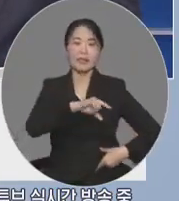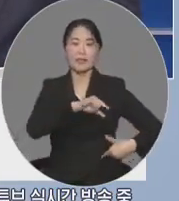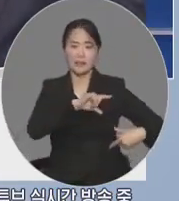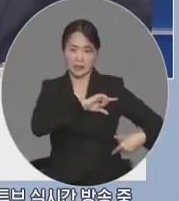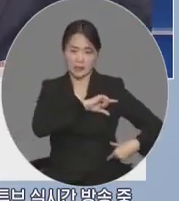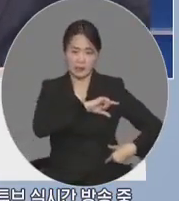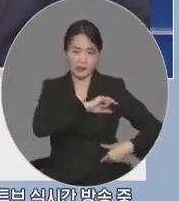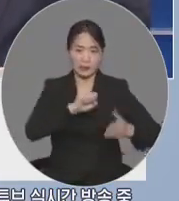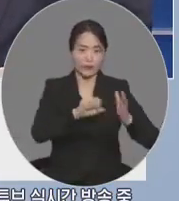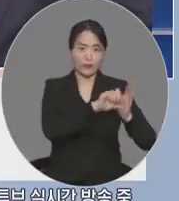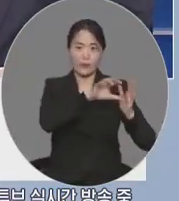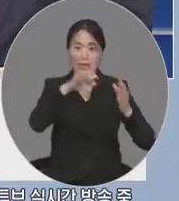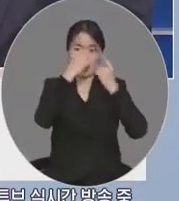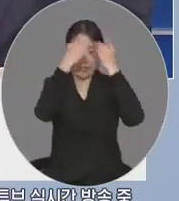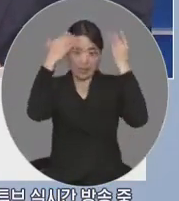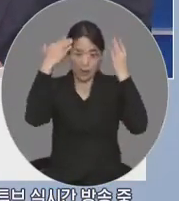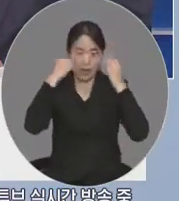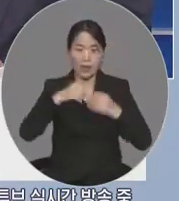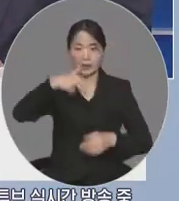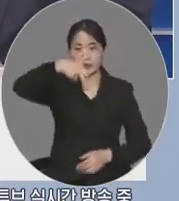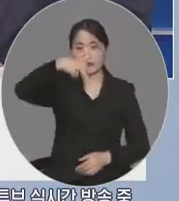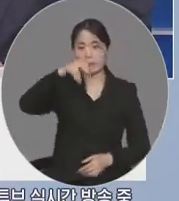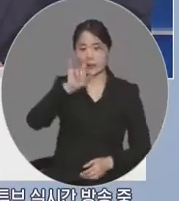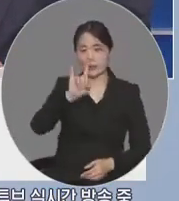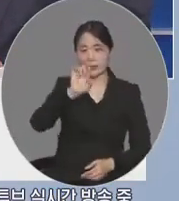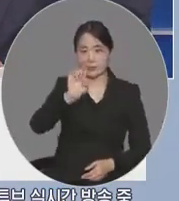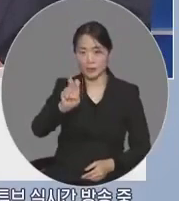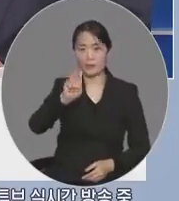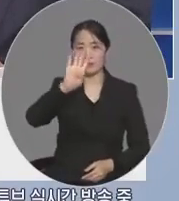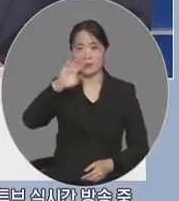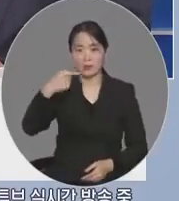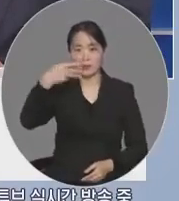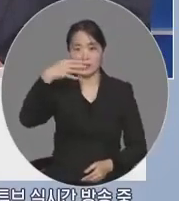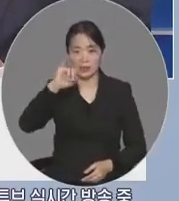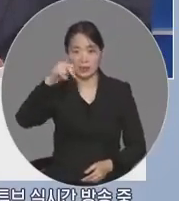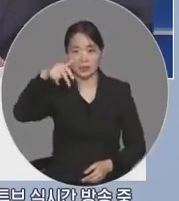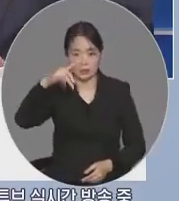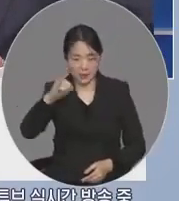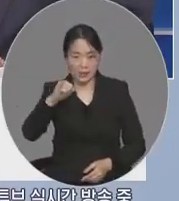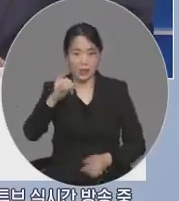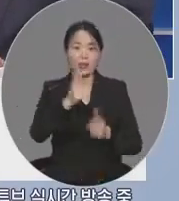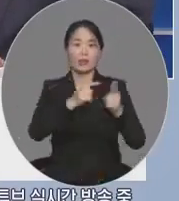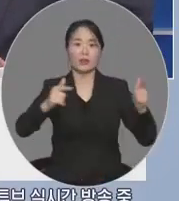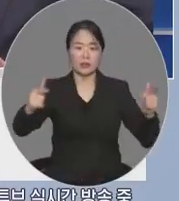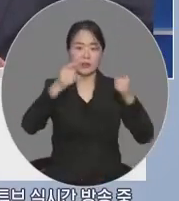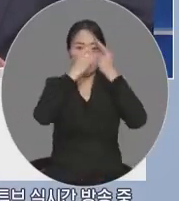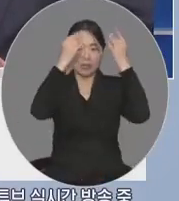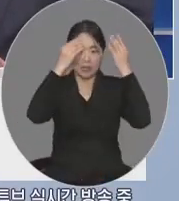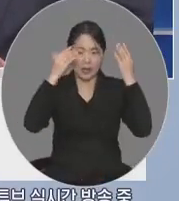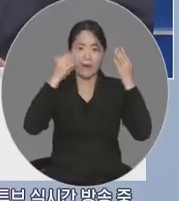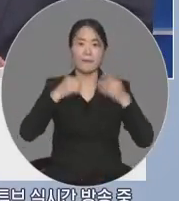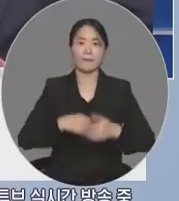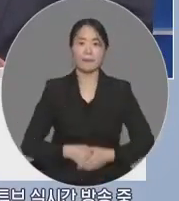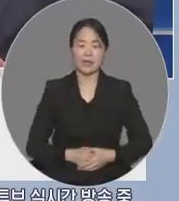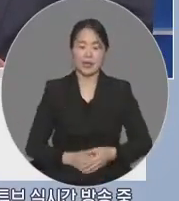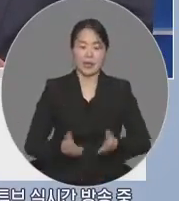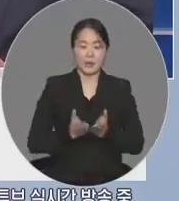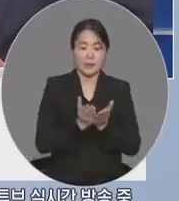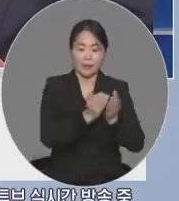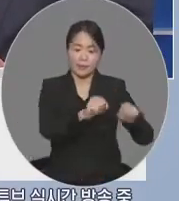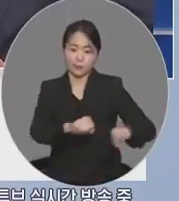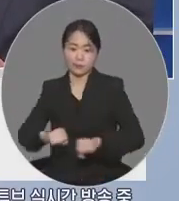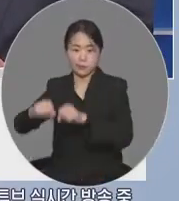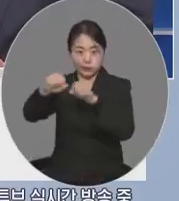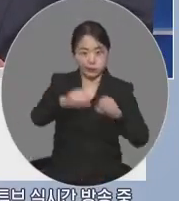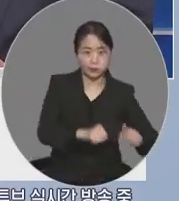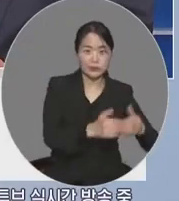대학인 캠브리지 대학, 또 옥스퍼드 대학, 또 와세대 대학 등의 조정팀을